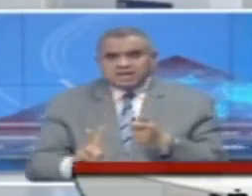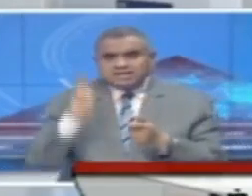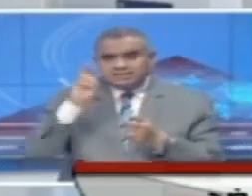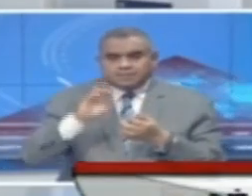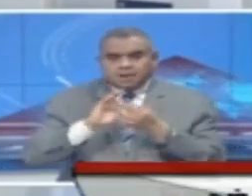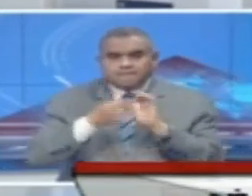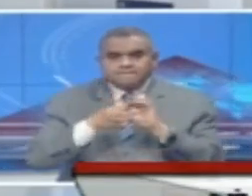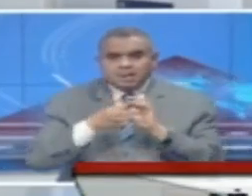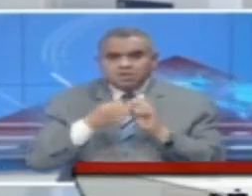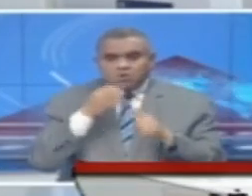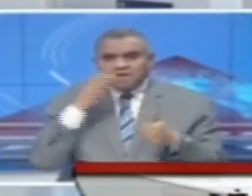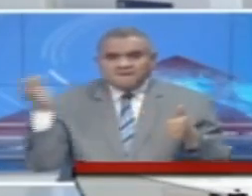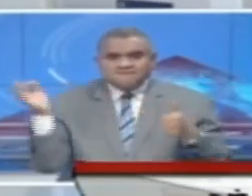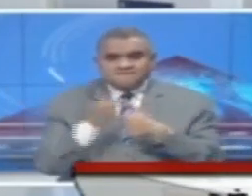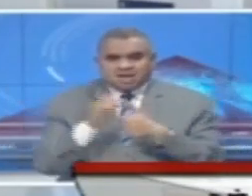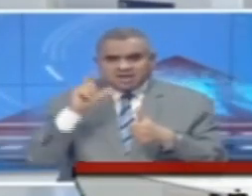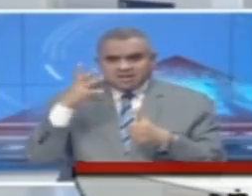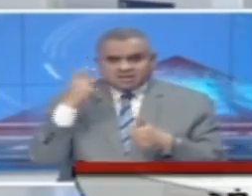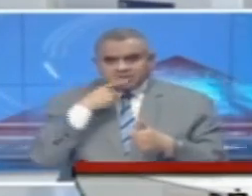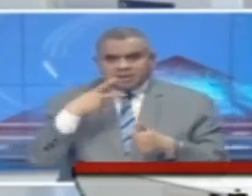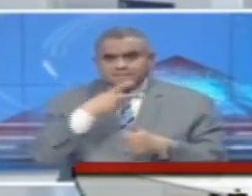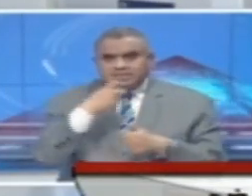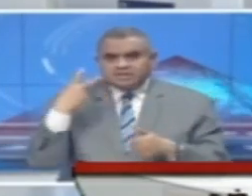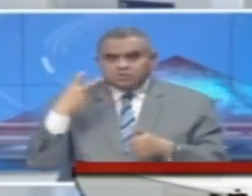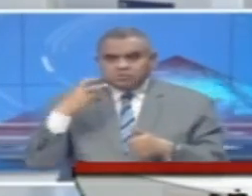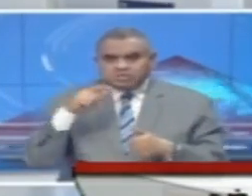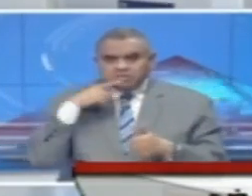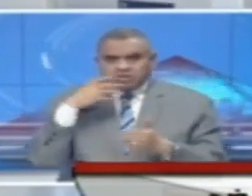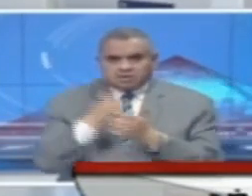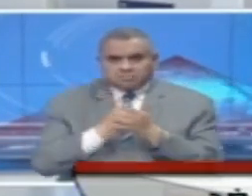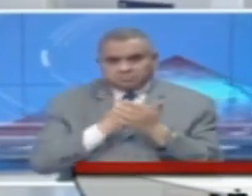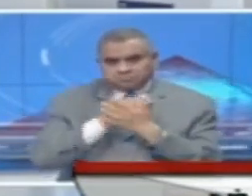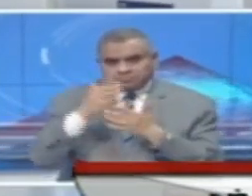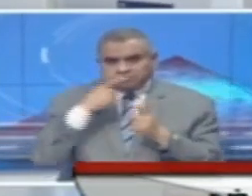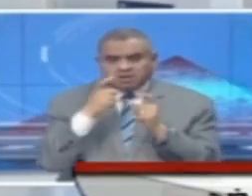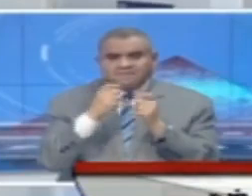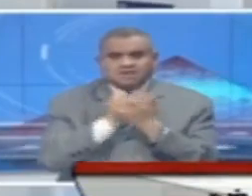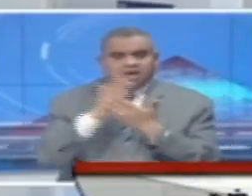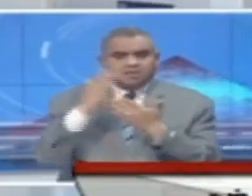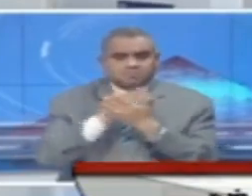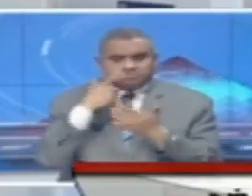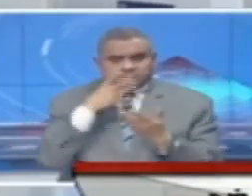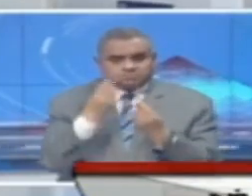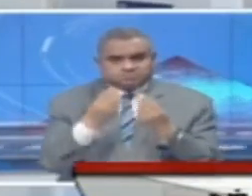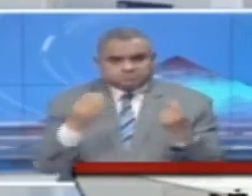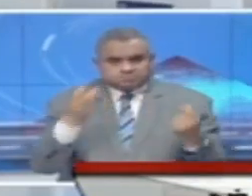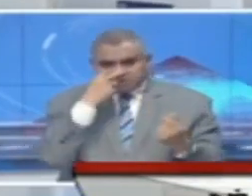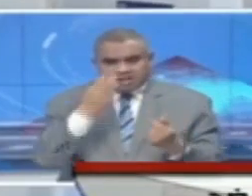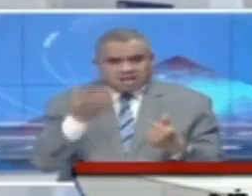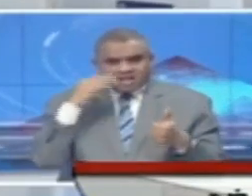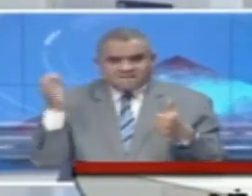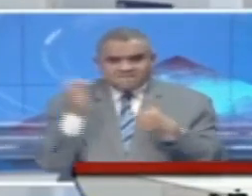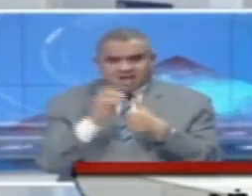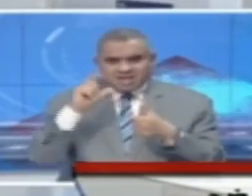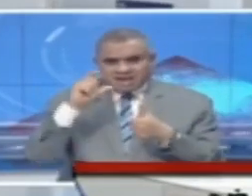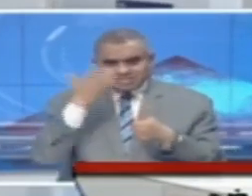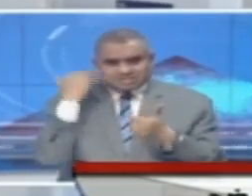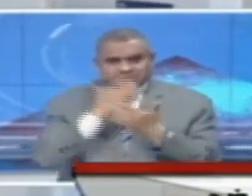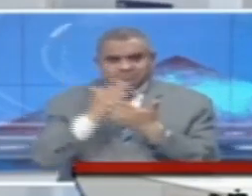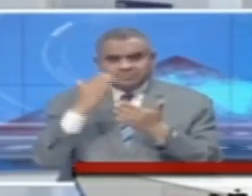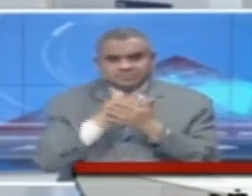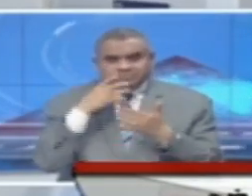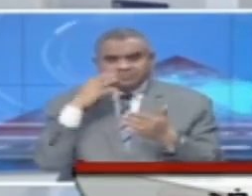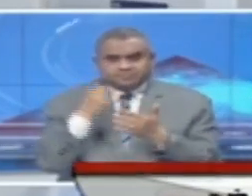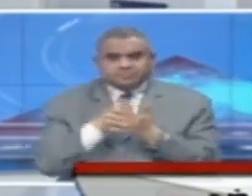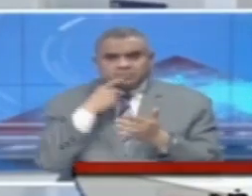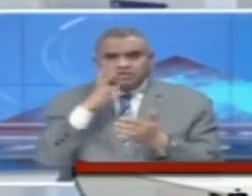مواطن، تم علاج 2.6 مليون مواطن من هذا الفيروس الذي أودى بحياة العديد من المواطنين، معظمهم كان من